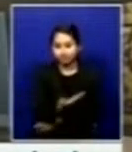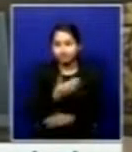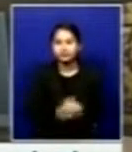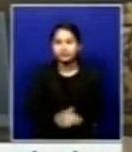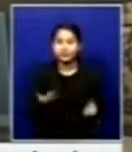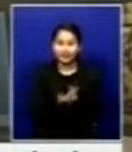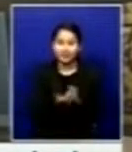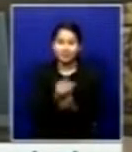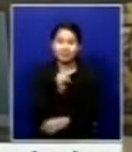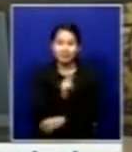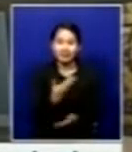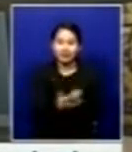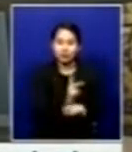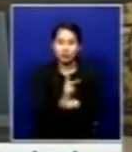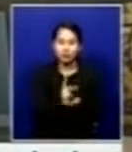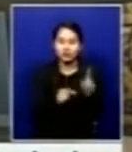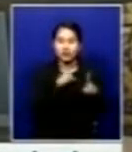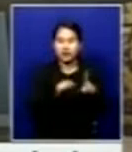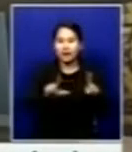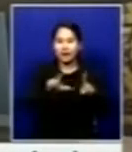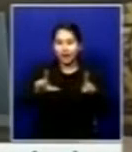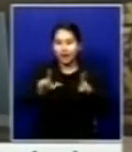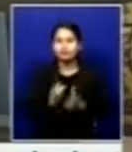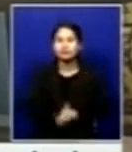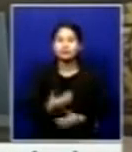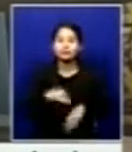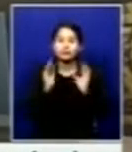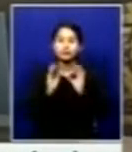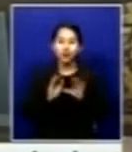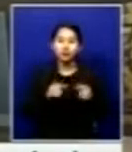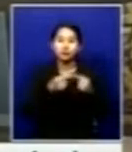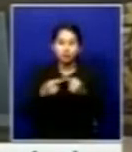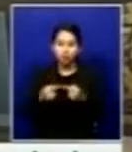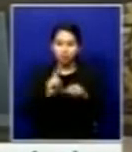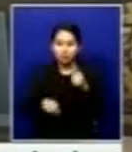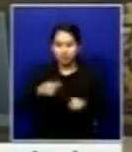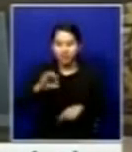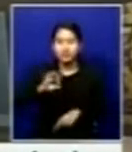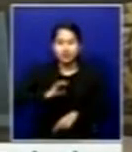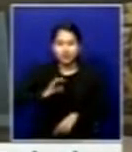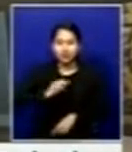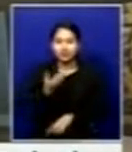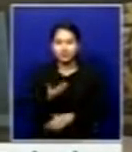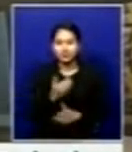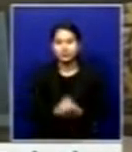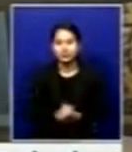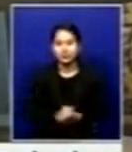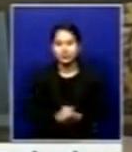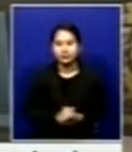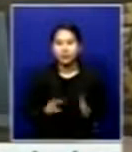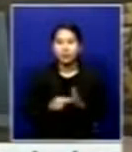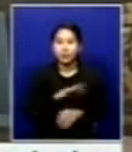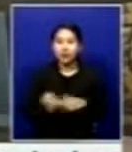บับนี้กู้เงิน1ล้านล้านผ่านท่านประธานไปยังเพื่อนสมาชิก ในห้องนี้นะครับที่จะเป็นผู้ลงคะ